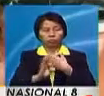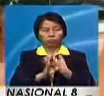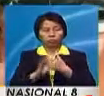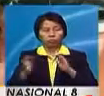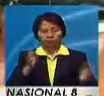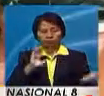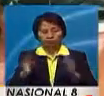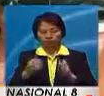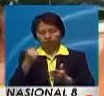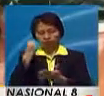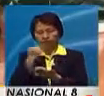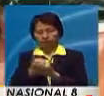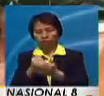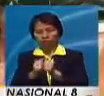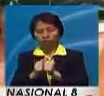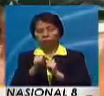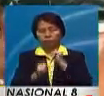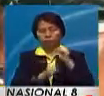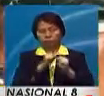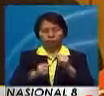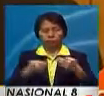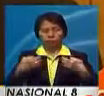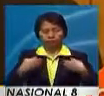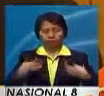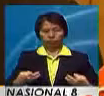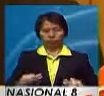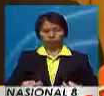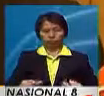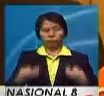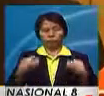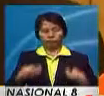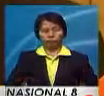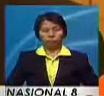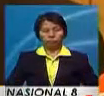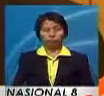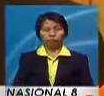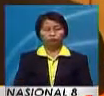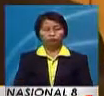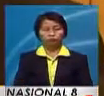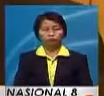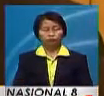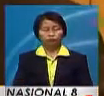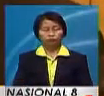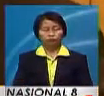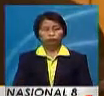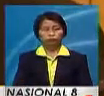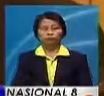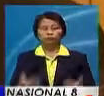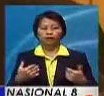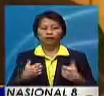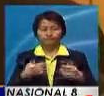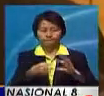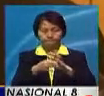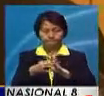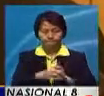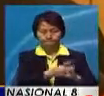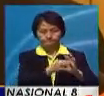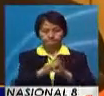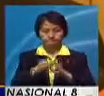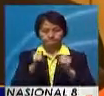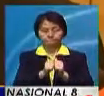berbanding keganasan yang bersifat fizikalan kerjasama yang erat dengan agensi-agensi seperti